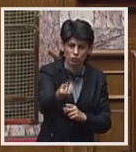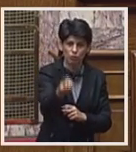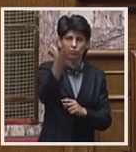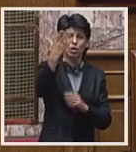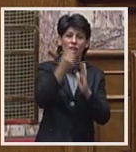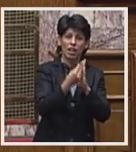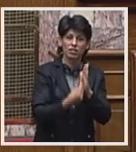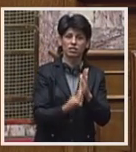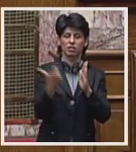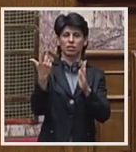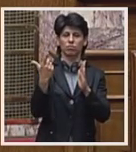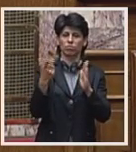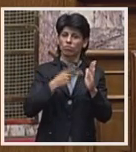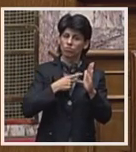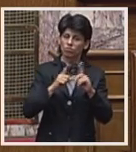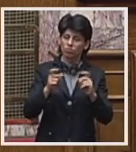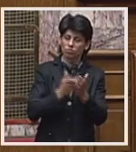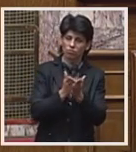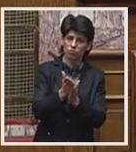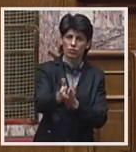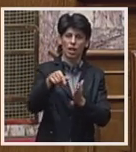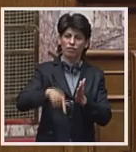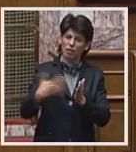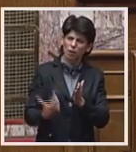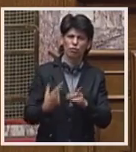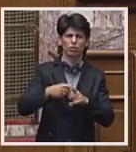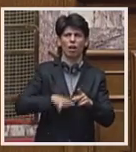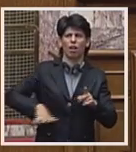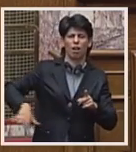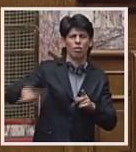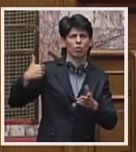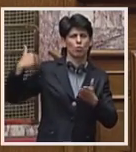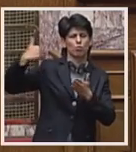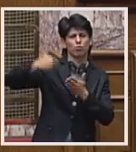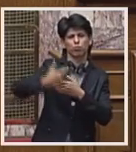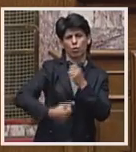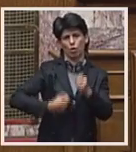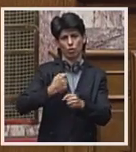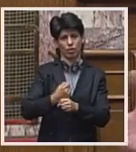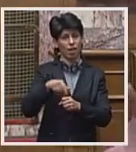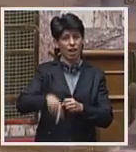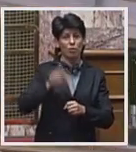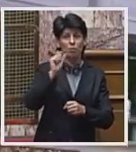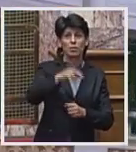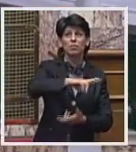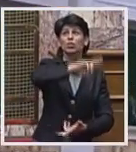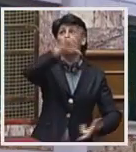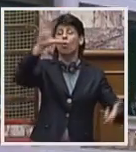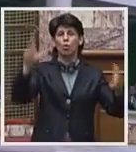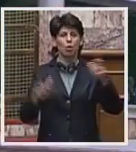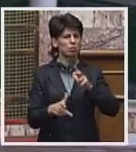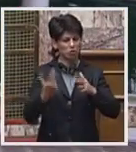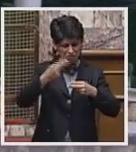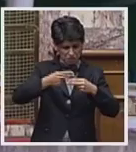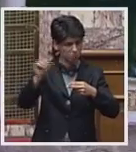αποτελούν διαχρονικά αγαθά. Ένα μήνυμα παρανθρώπινο που ξεπερνά